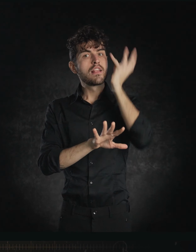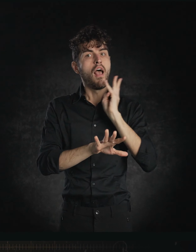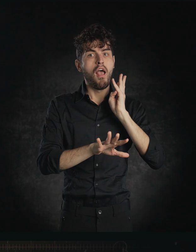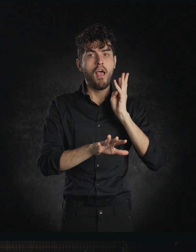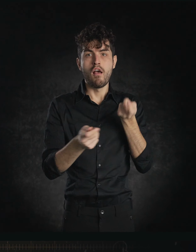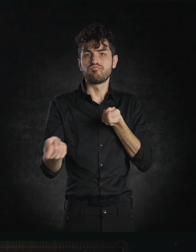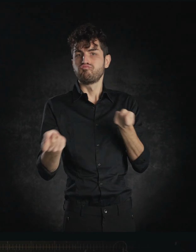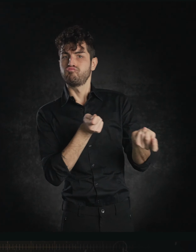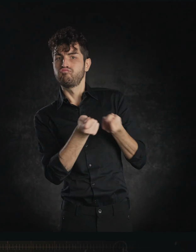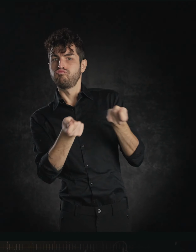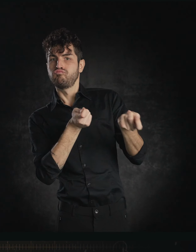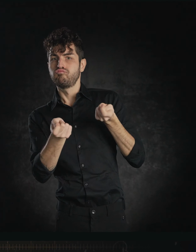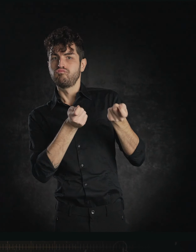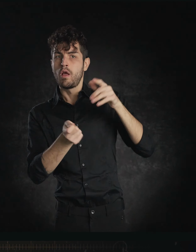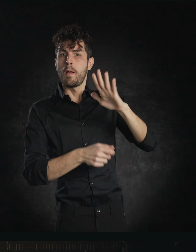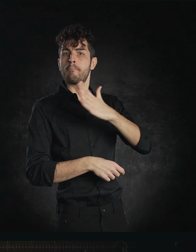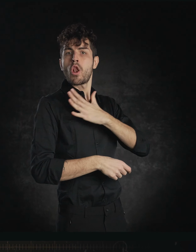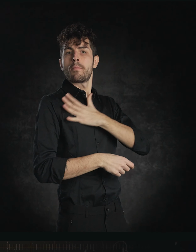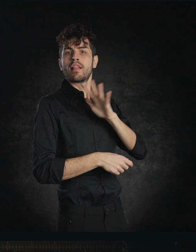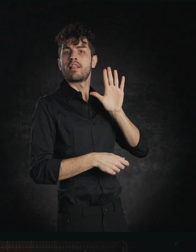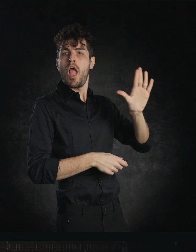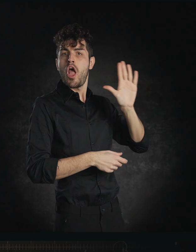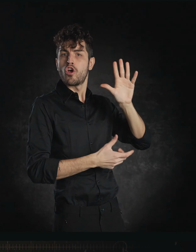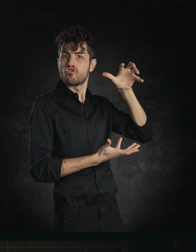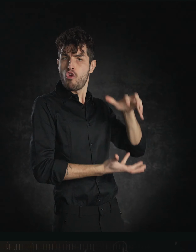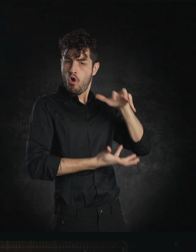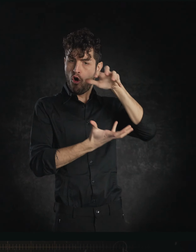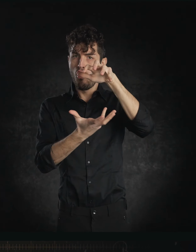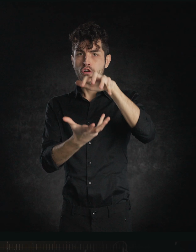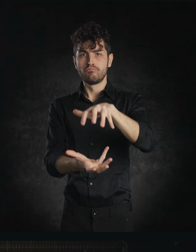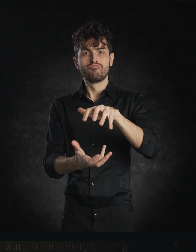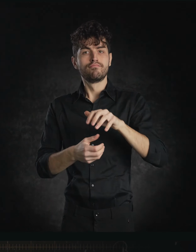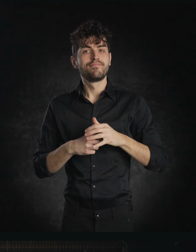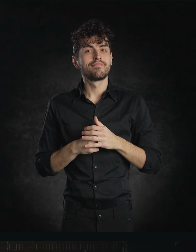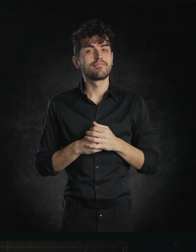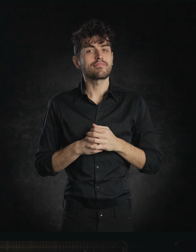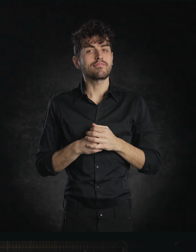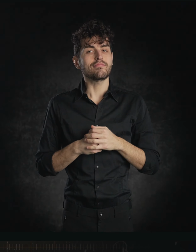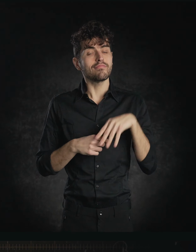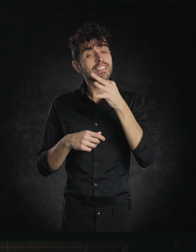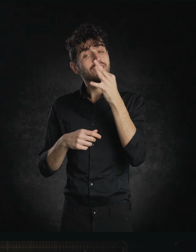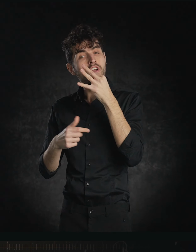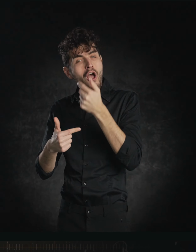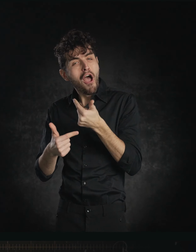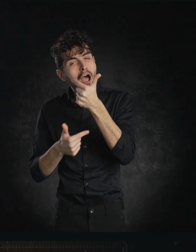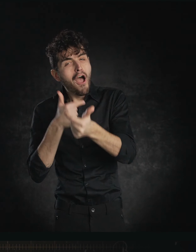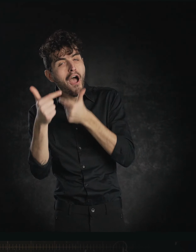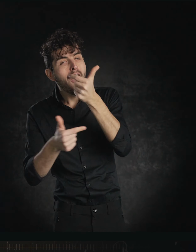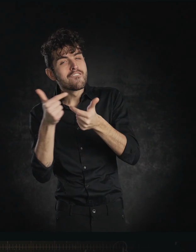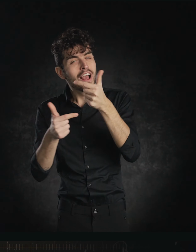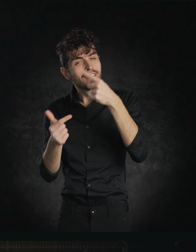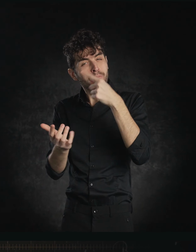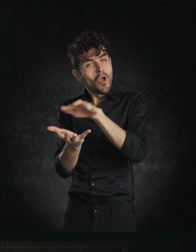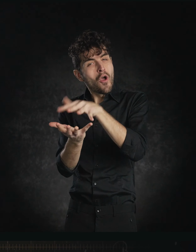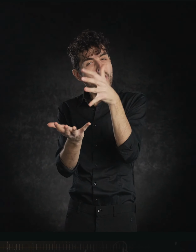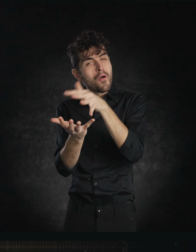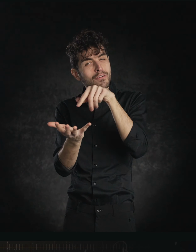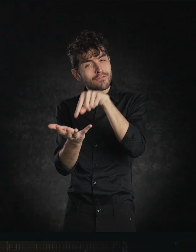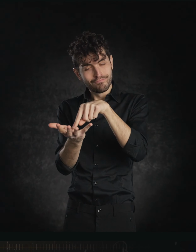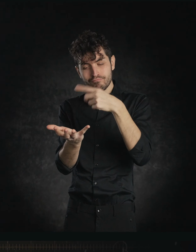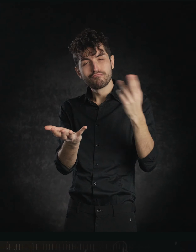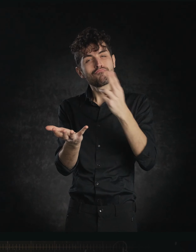tutto viene definito con il nome del proprietario. E queste sono le offerte funerarie che devono essere messe all'interno della tomba di